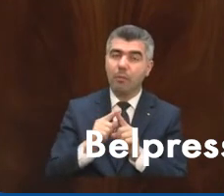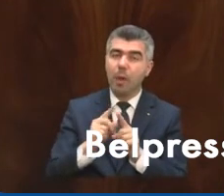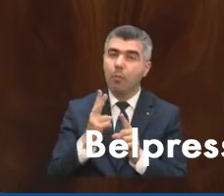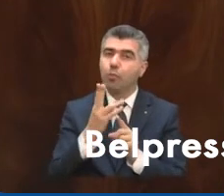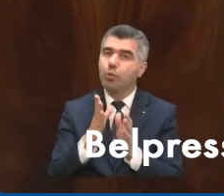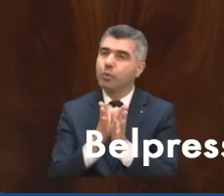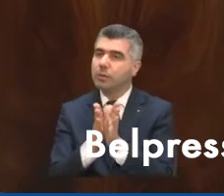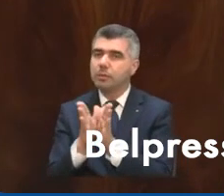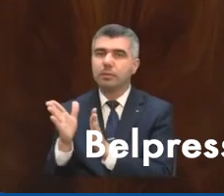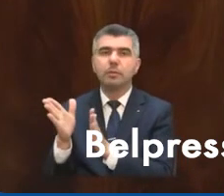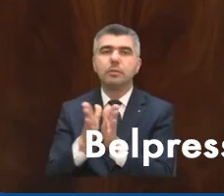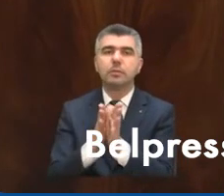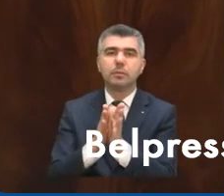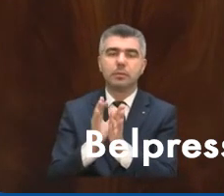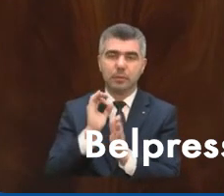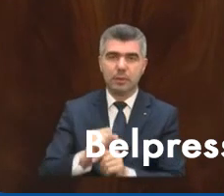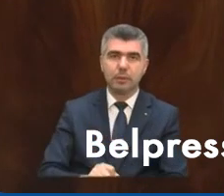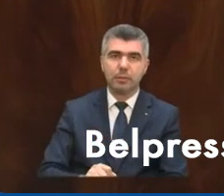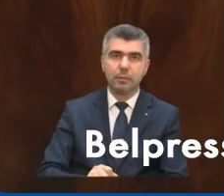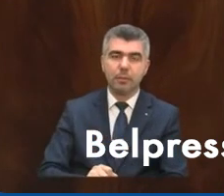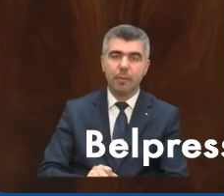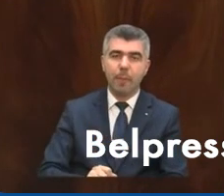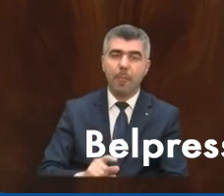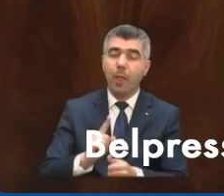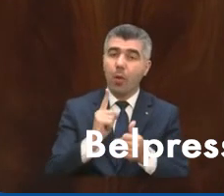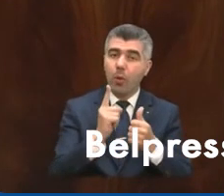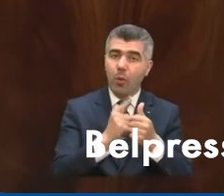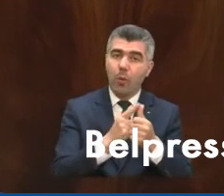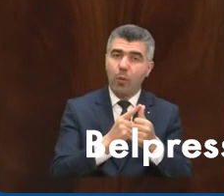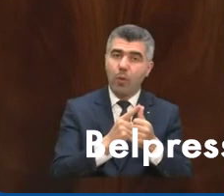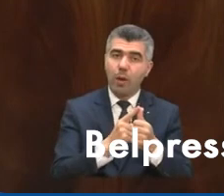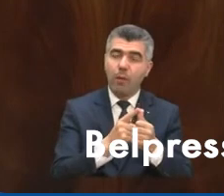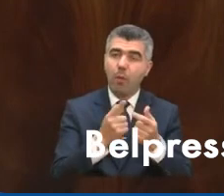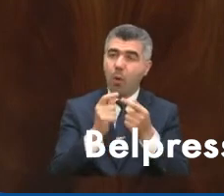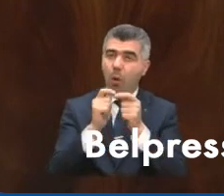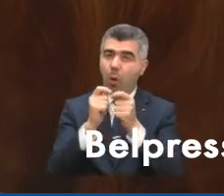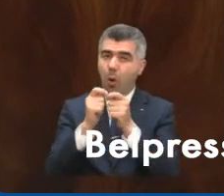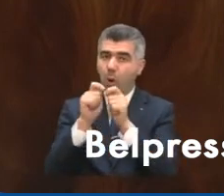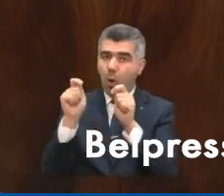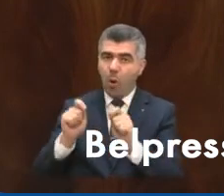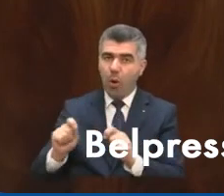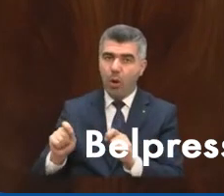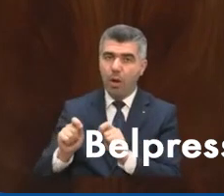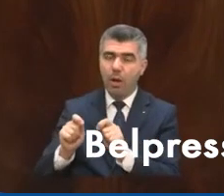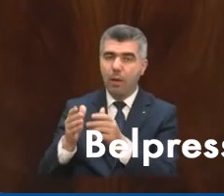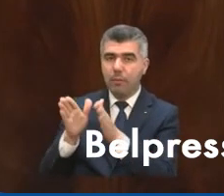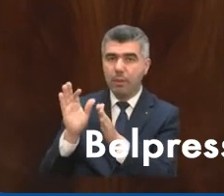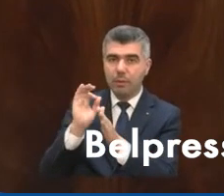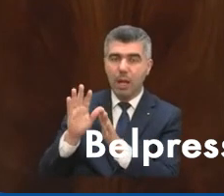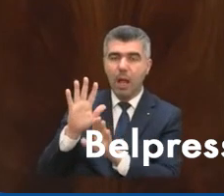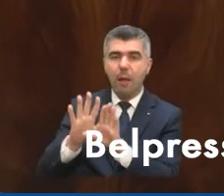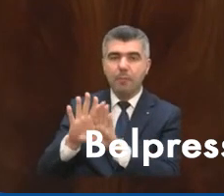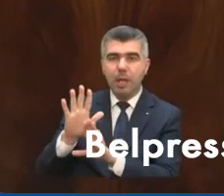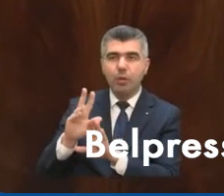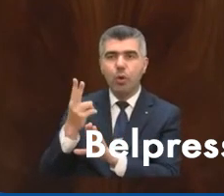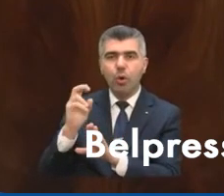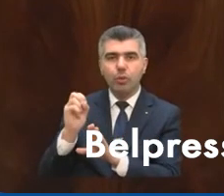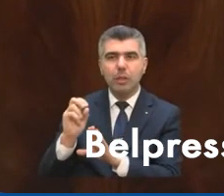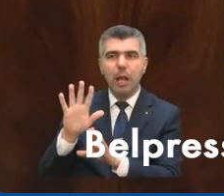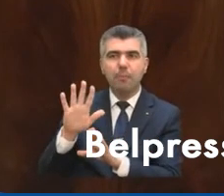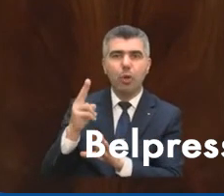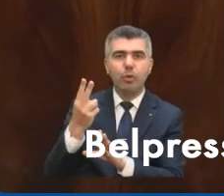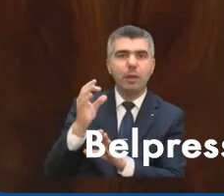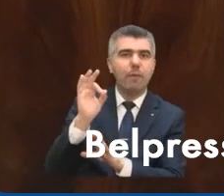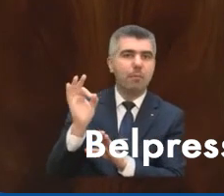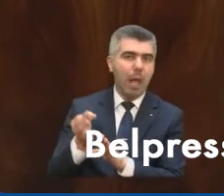جوج. اولا التعزيز ديال ذاك المفتوح باش يدوز ان شاء الله ال 15% ل 20% ولا